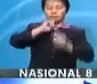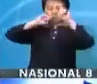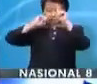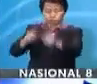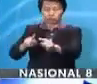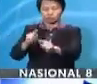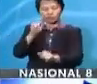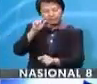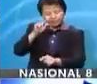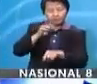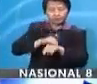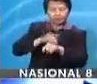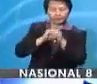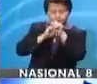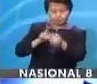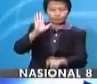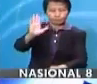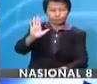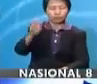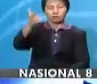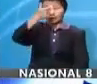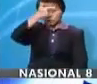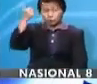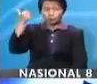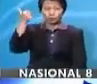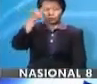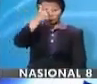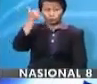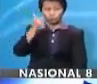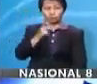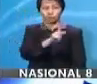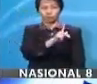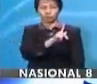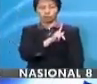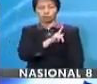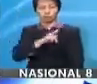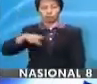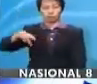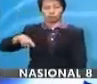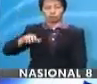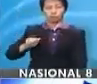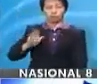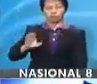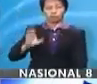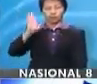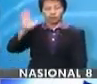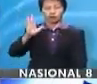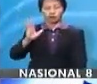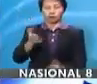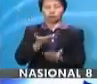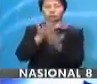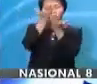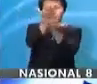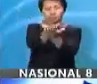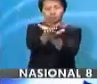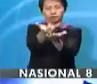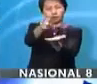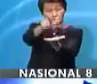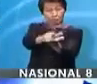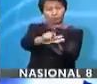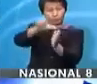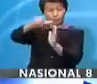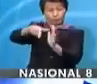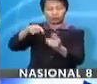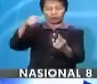dalam sedikit masa lagi sebab Ketua Audit Negara akan membentangkan laporannya